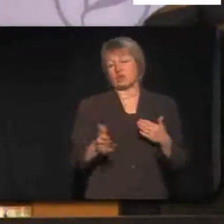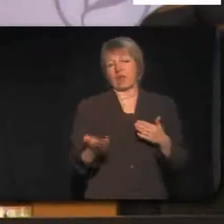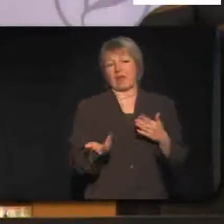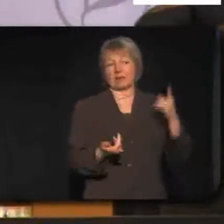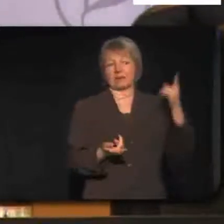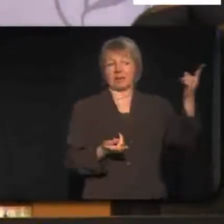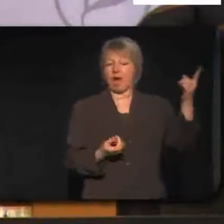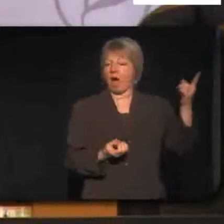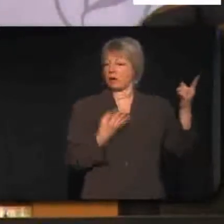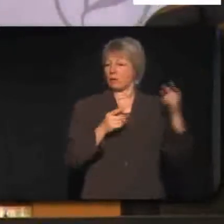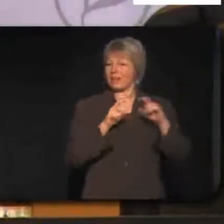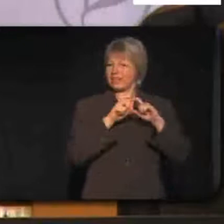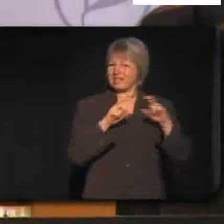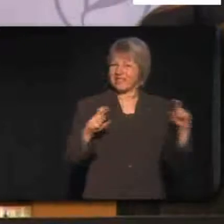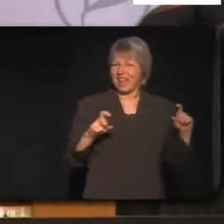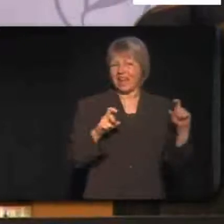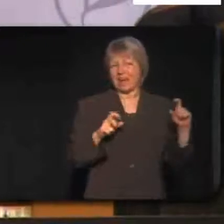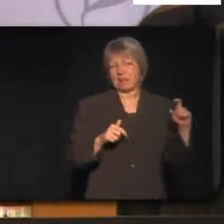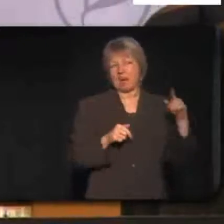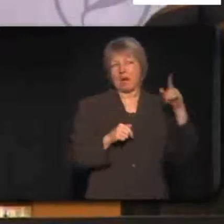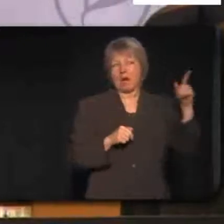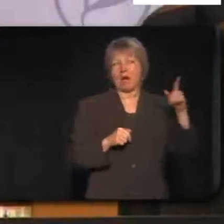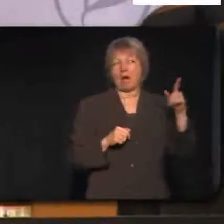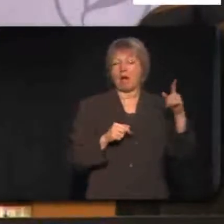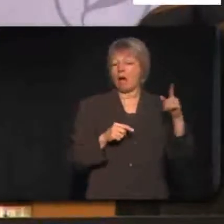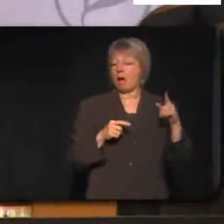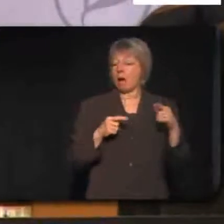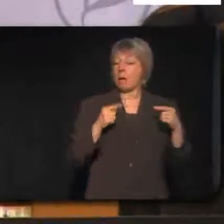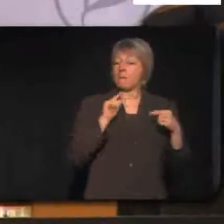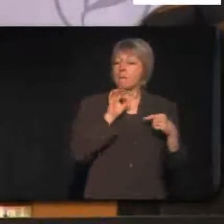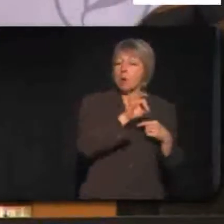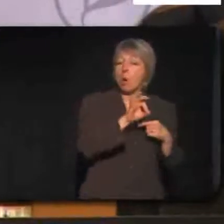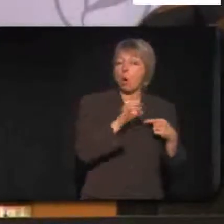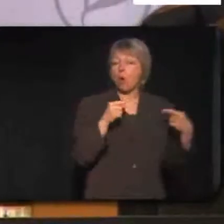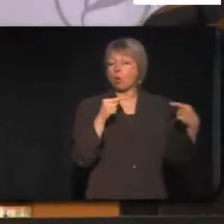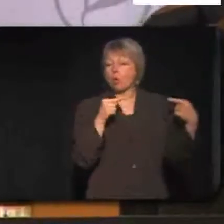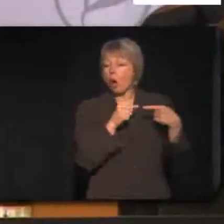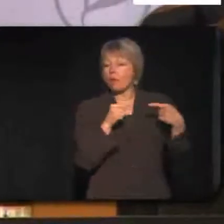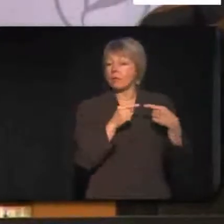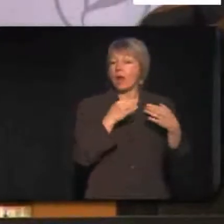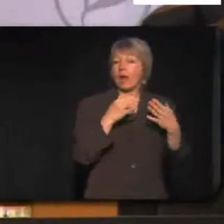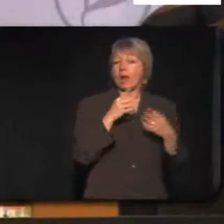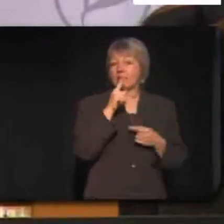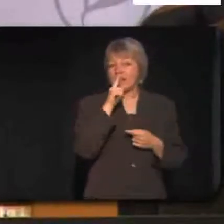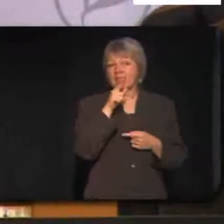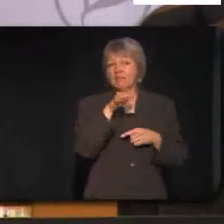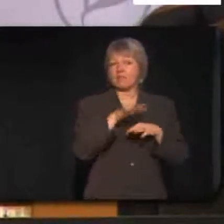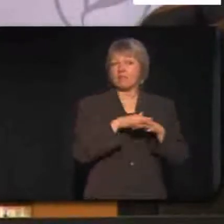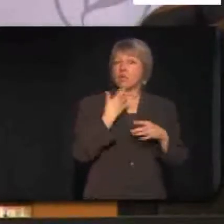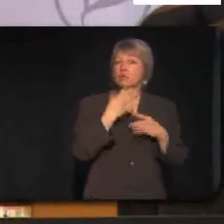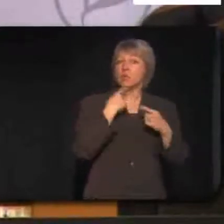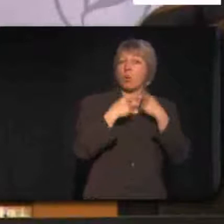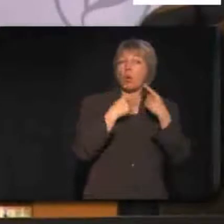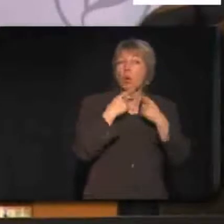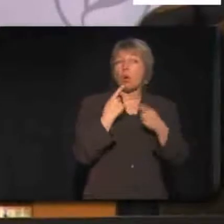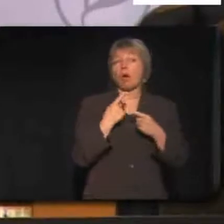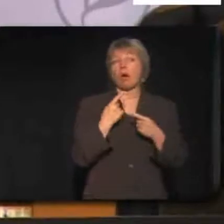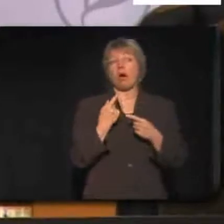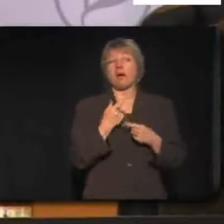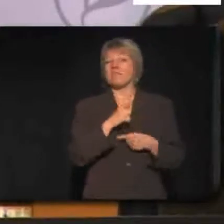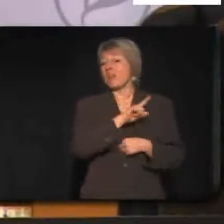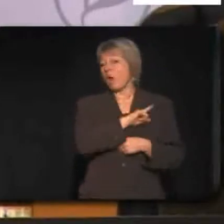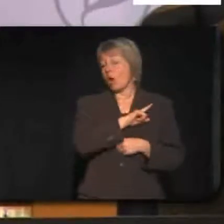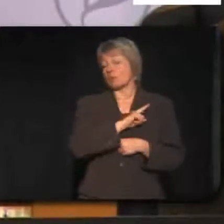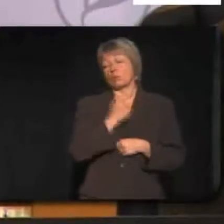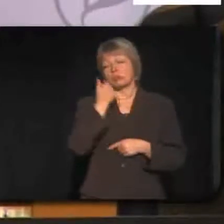Thema als Verleumdungen aufgefasst wurden es wird gebeten dass sämtliche Diskussionsteilnehmer keine falschen Behauptungen